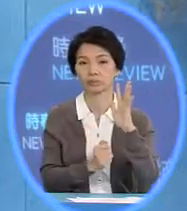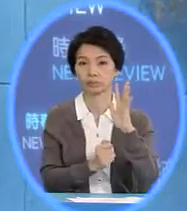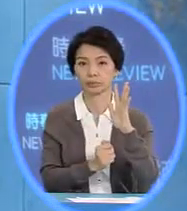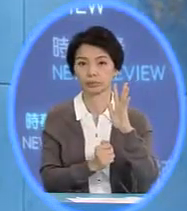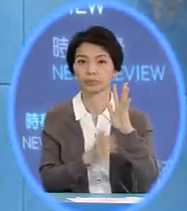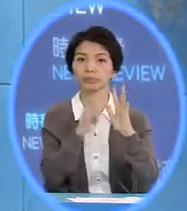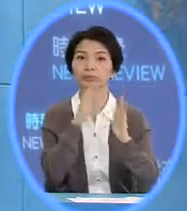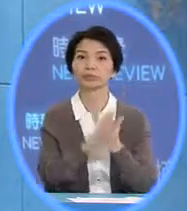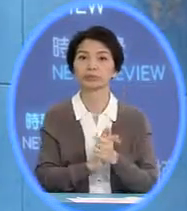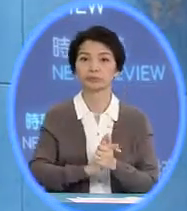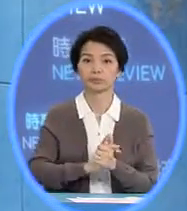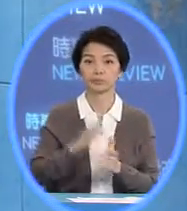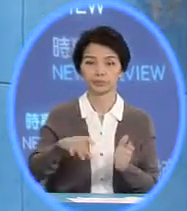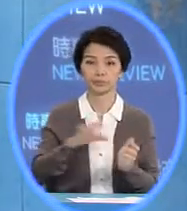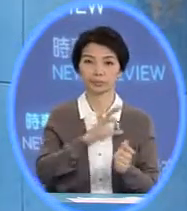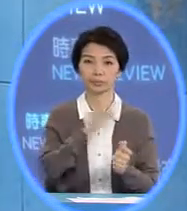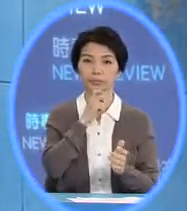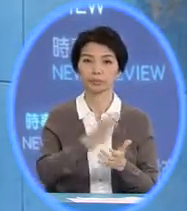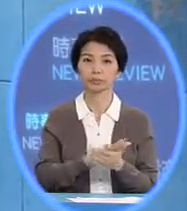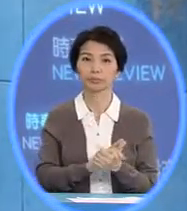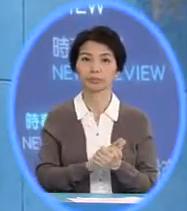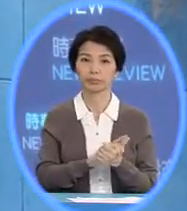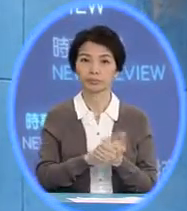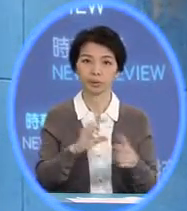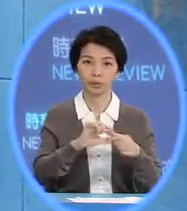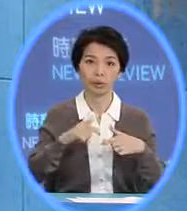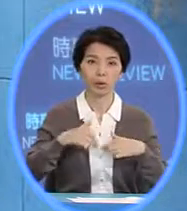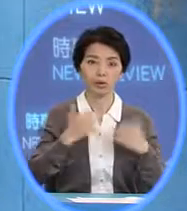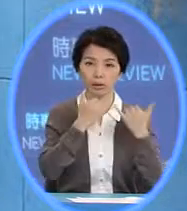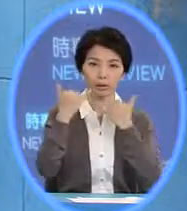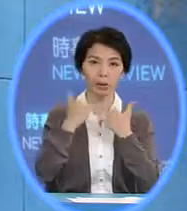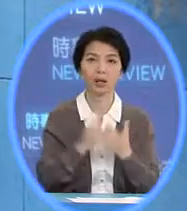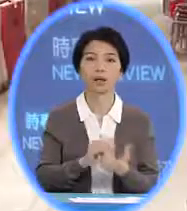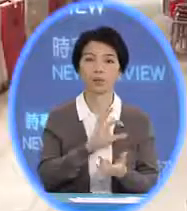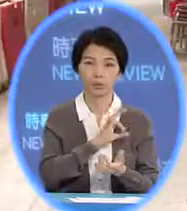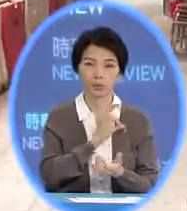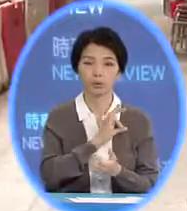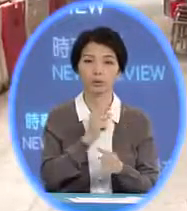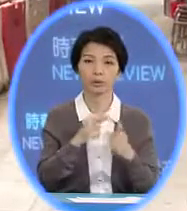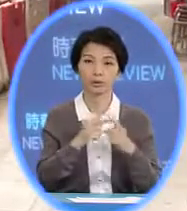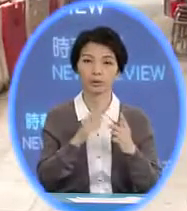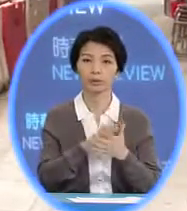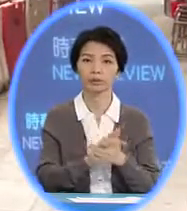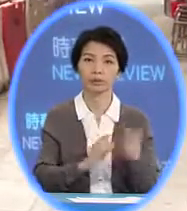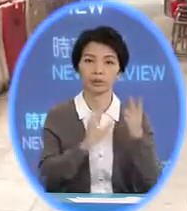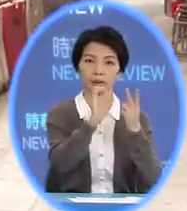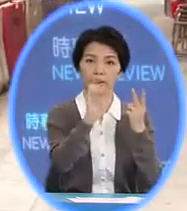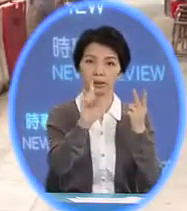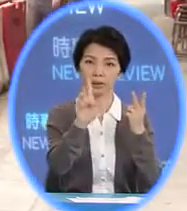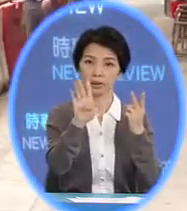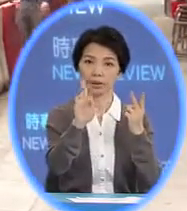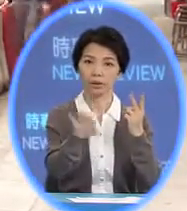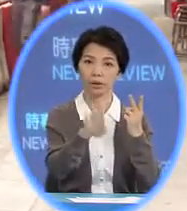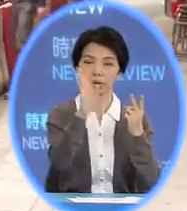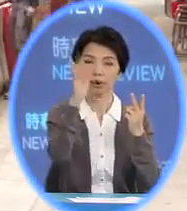林博係當區區議員，亦都係區議會核下關注沙中線工作小組嘅成員。佢話由2014年開始，已